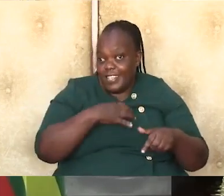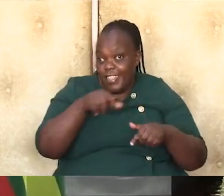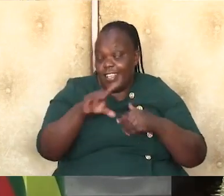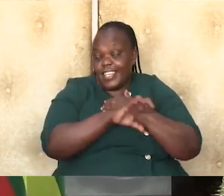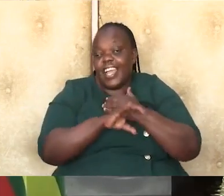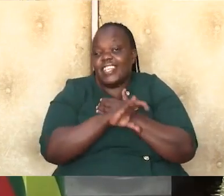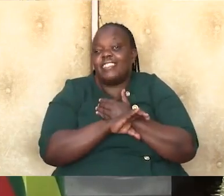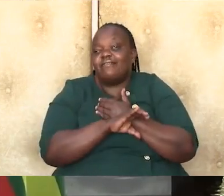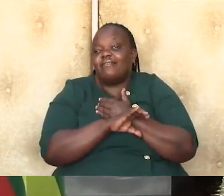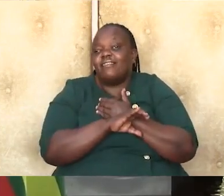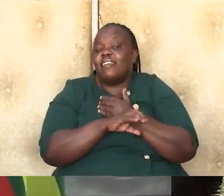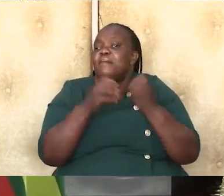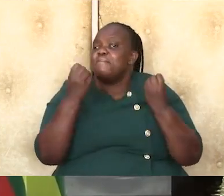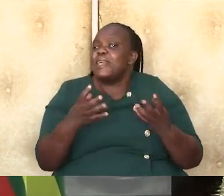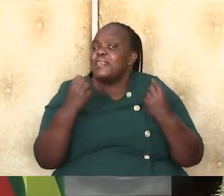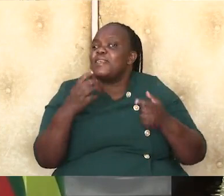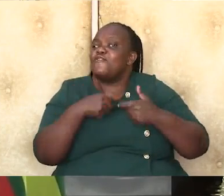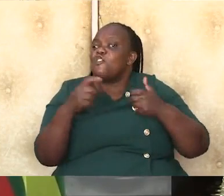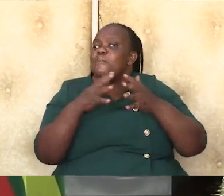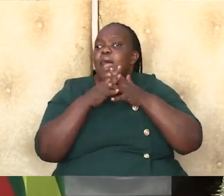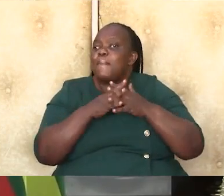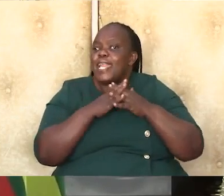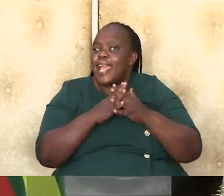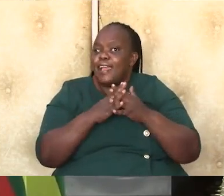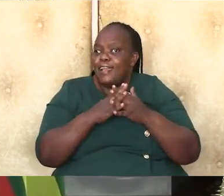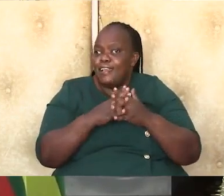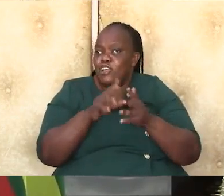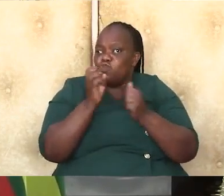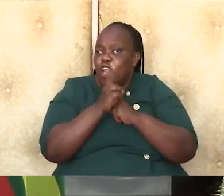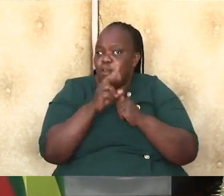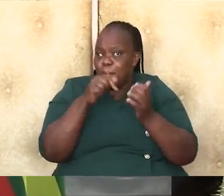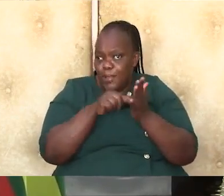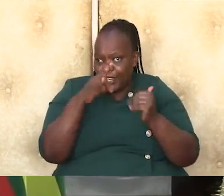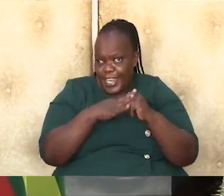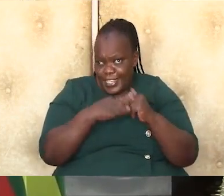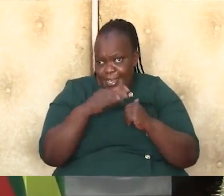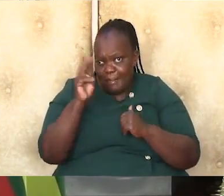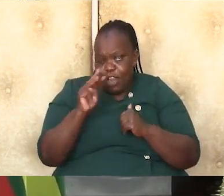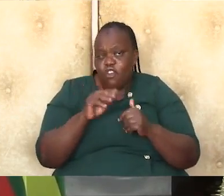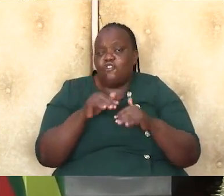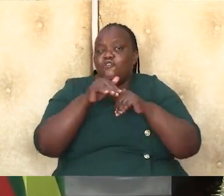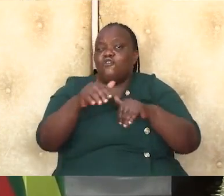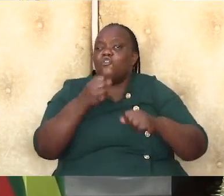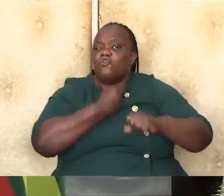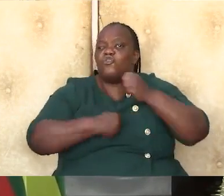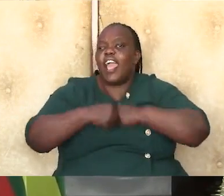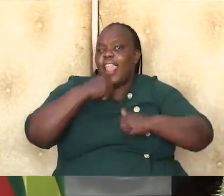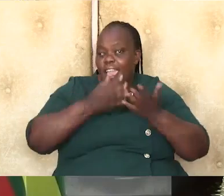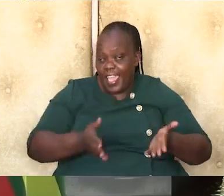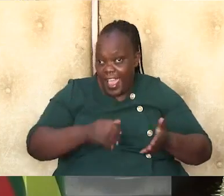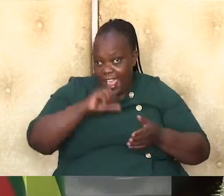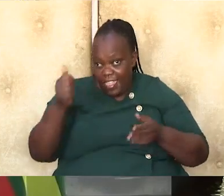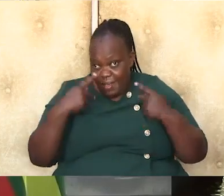ama kutalii nchi yetu, wengi wametokea kule Marekani, asilimia 12.8, tukifuata na Uganda hapa